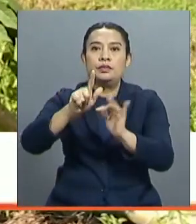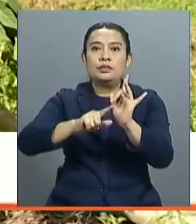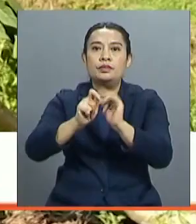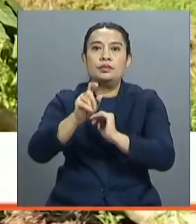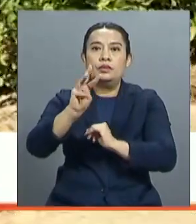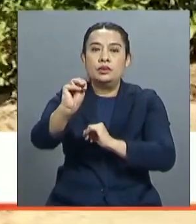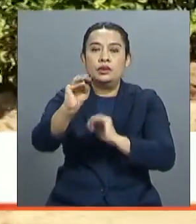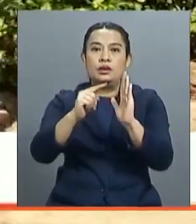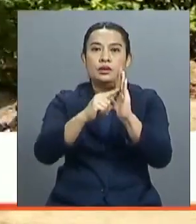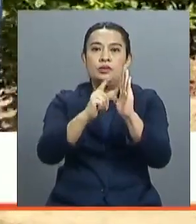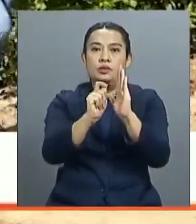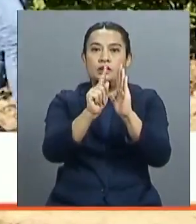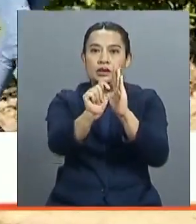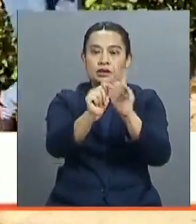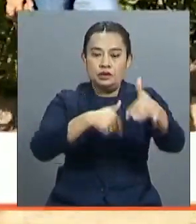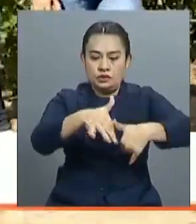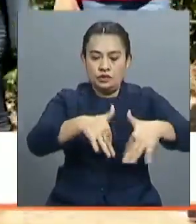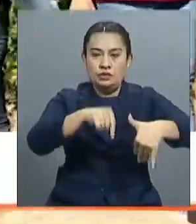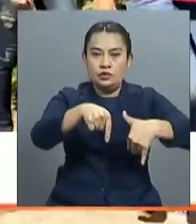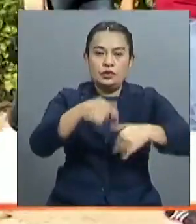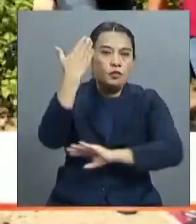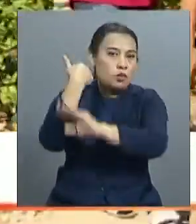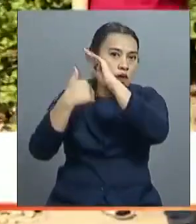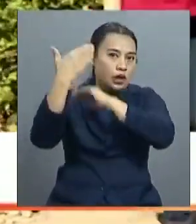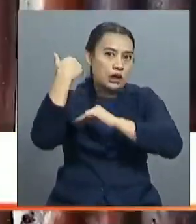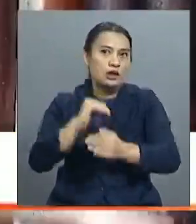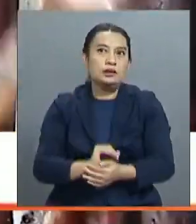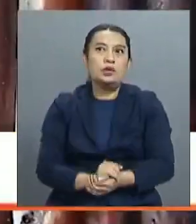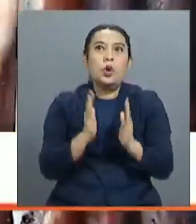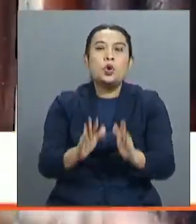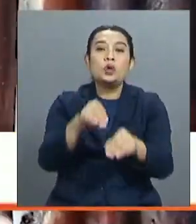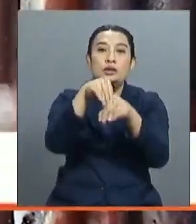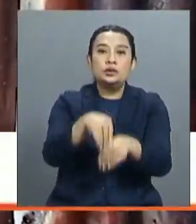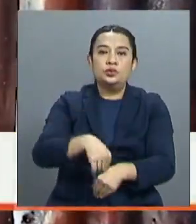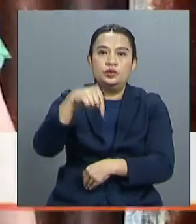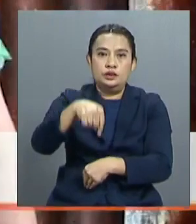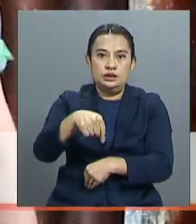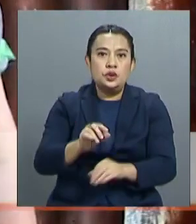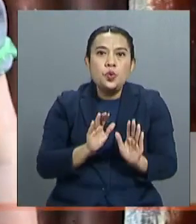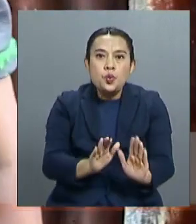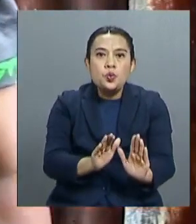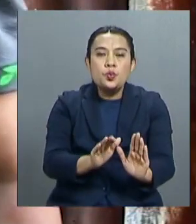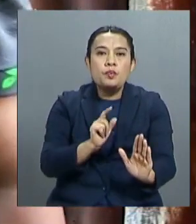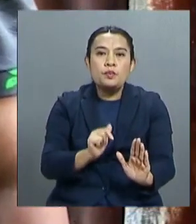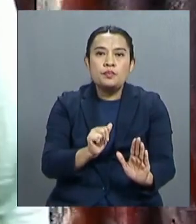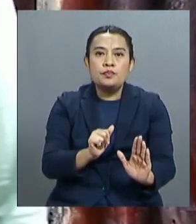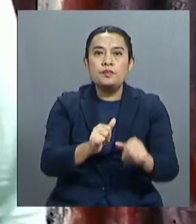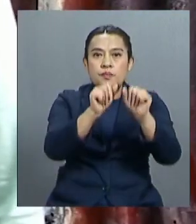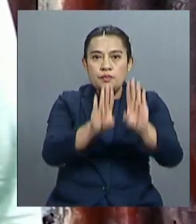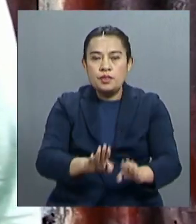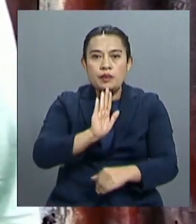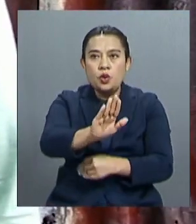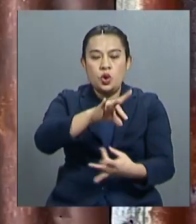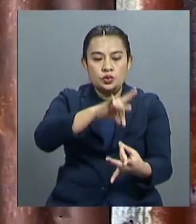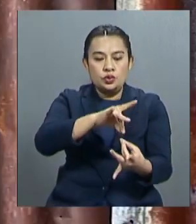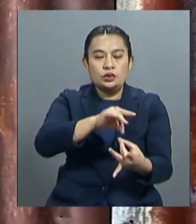ถ์ซึ่งเป็นชุมชนสุโขทัยโบราณคนในพื้นที่นี้ยังคงอนุรักษ์เอกลักษณ์ของคนสุโขทัยโบรา